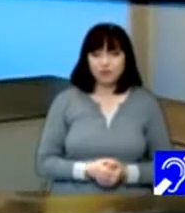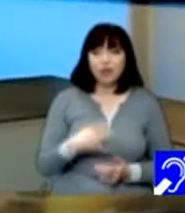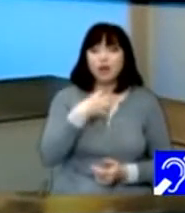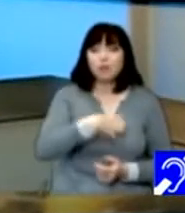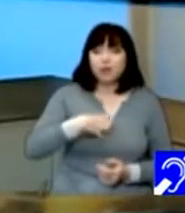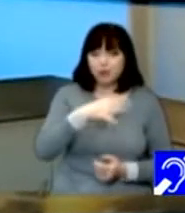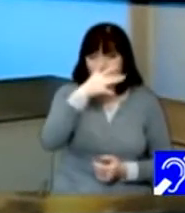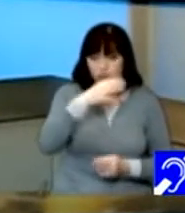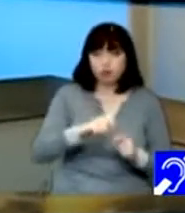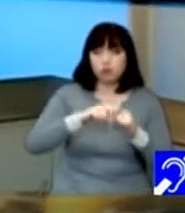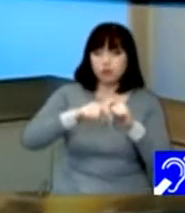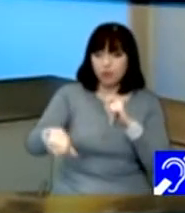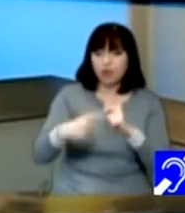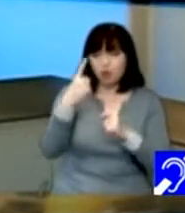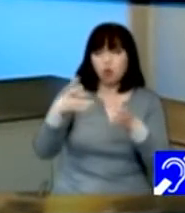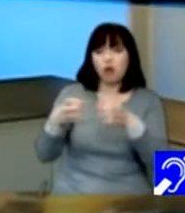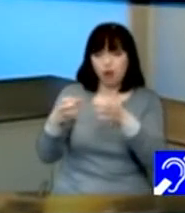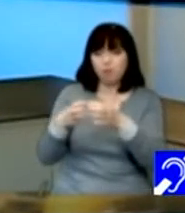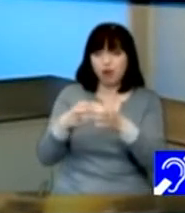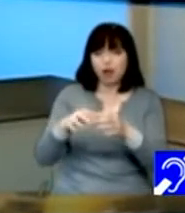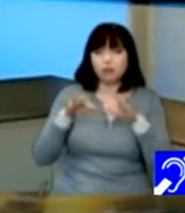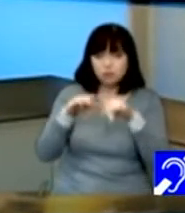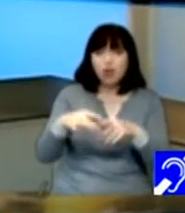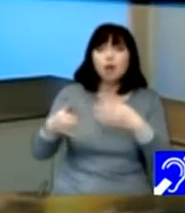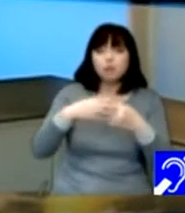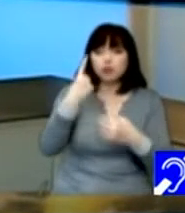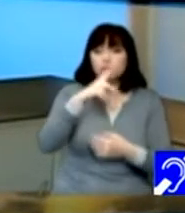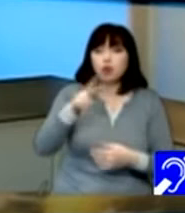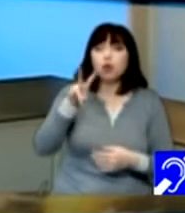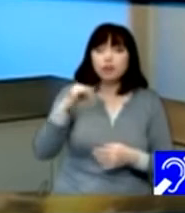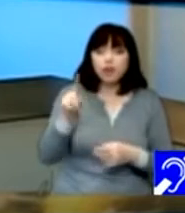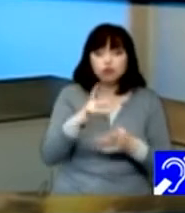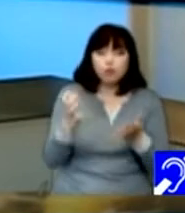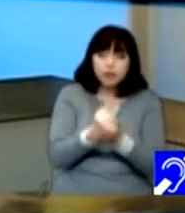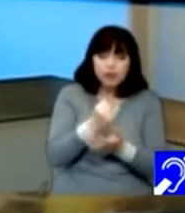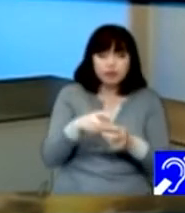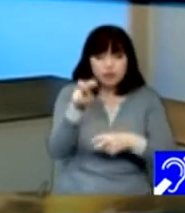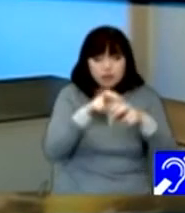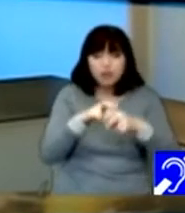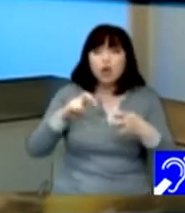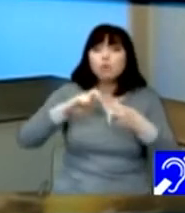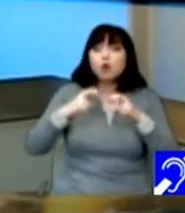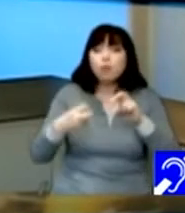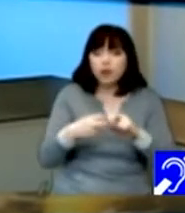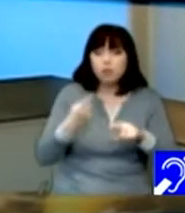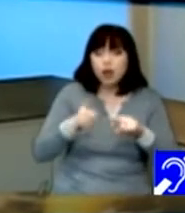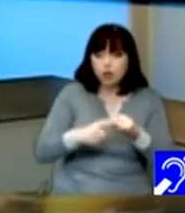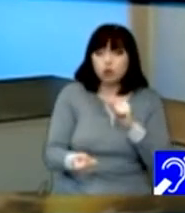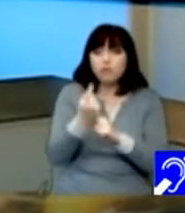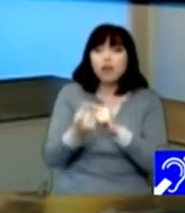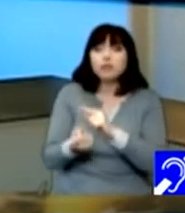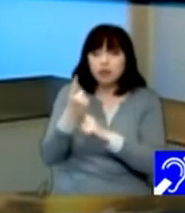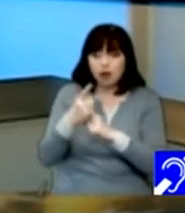Primăria Chișinău a plătit unei companii de cercetare aproape 1 milion de lei pentru a identifica cele mai importante probleme pe care le înfruntă călătorii